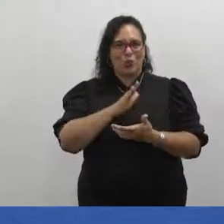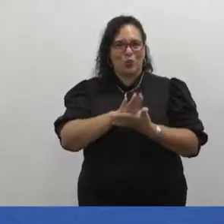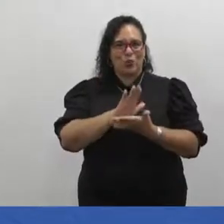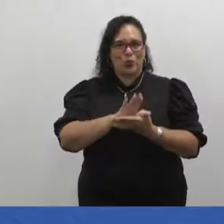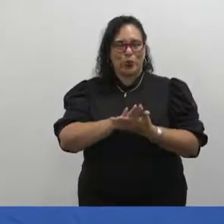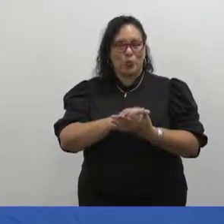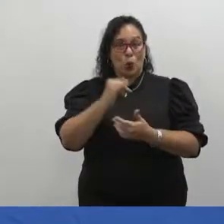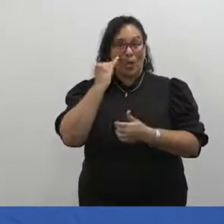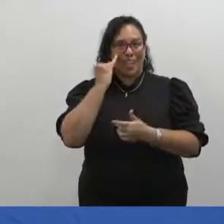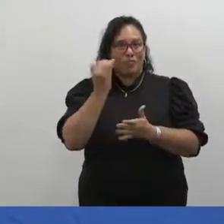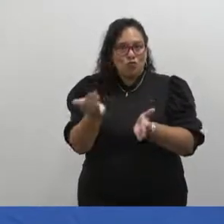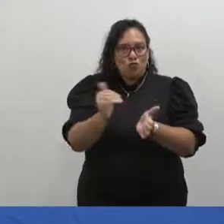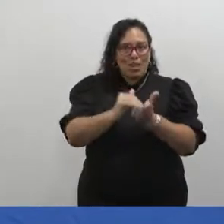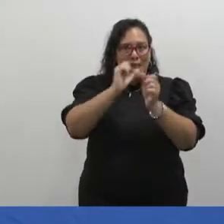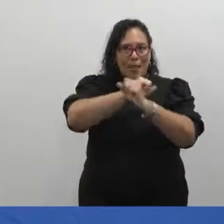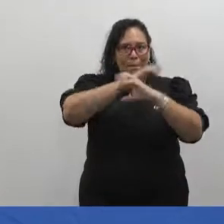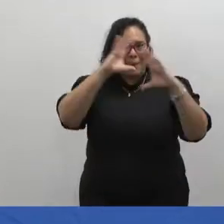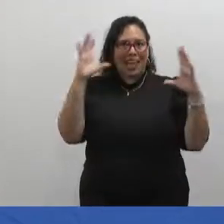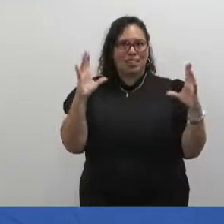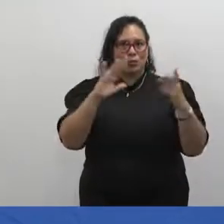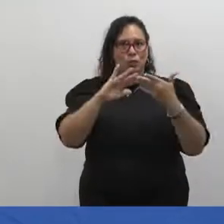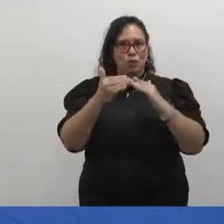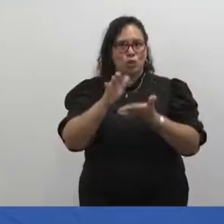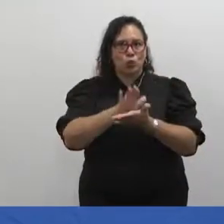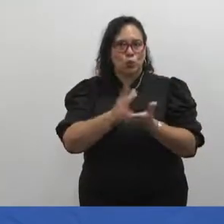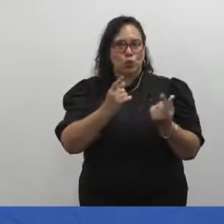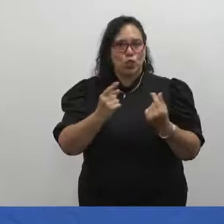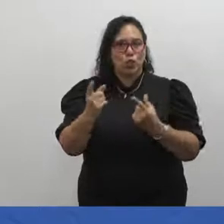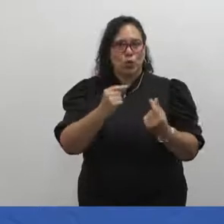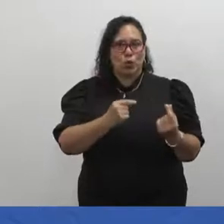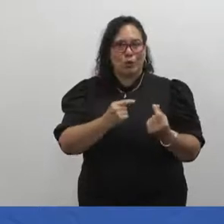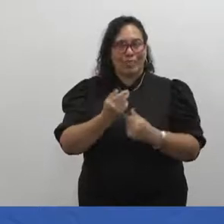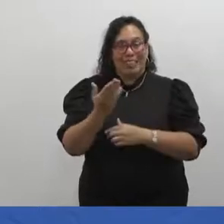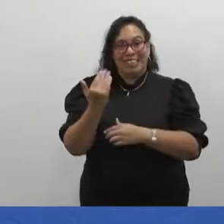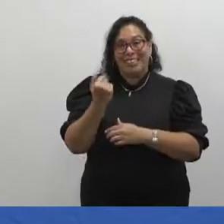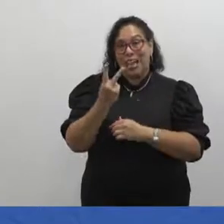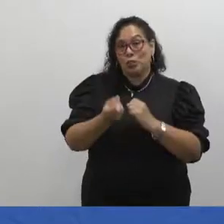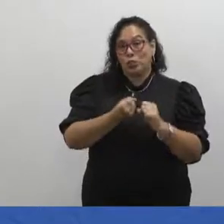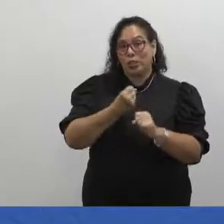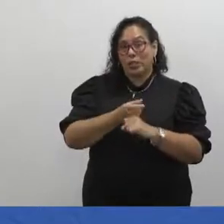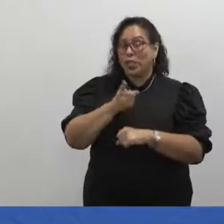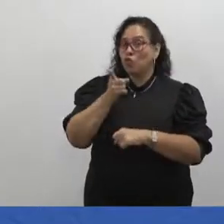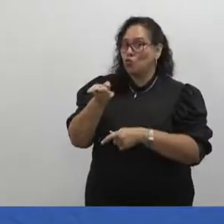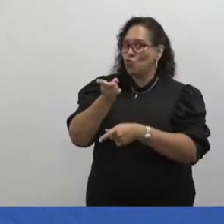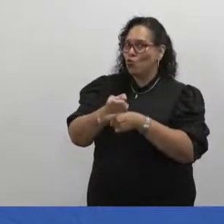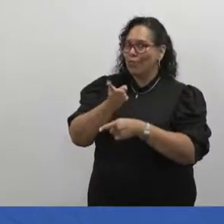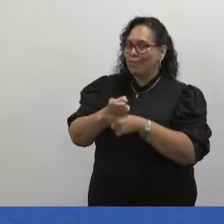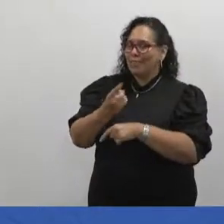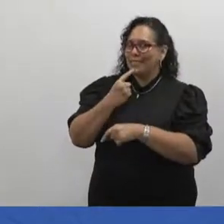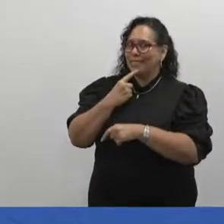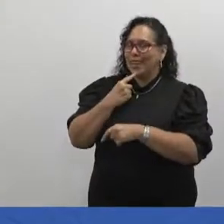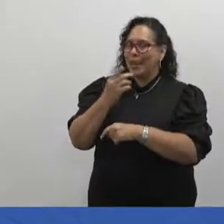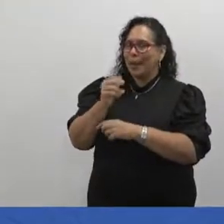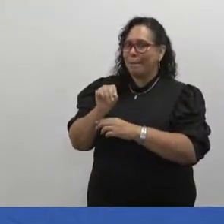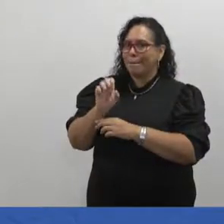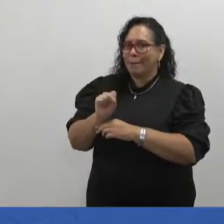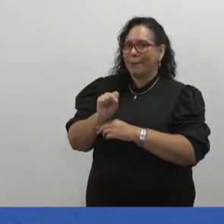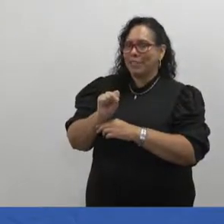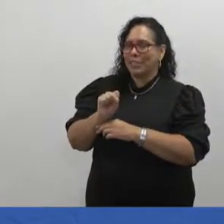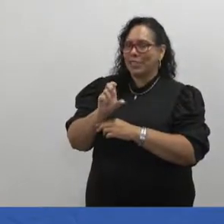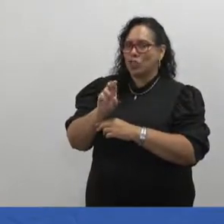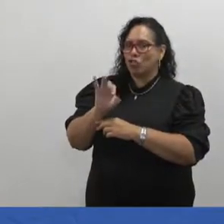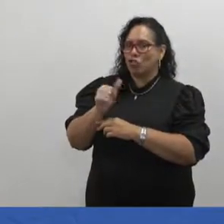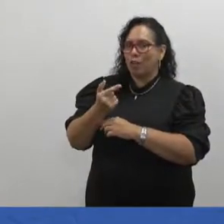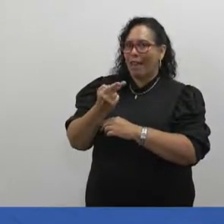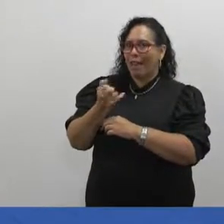nâng green của đây nó cứ kể ở miền cả thà safe space ở miền gần lại để